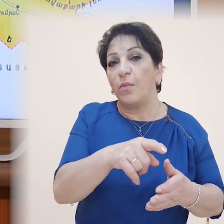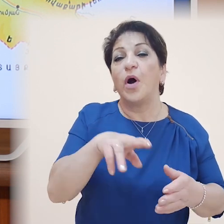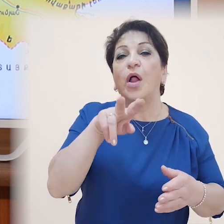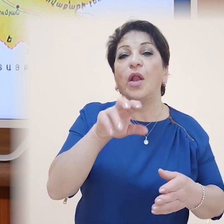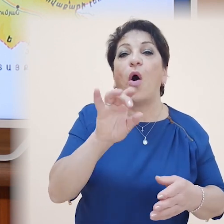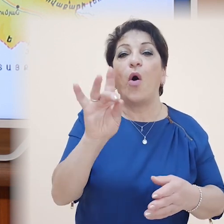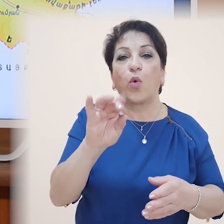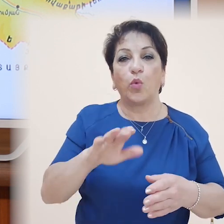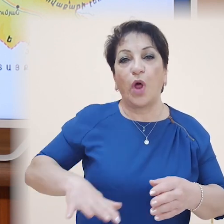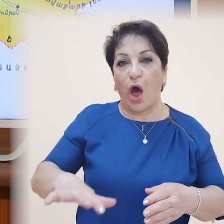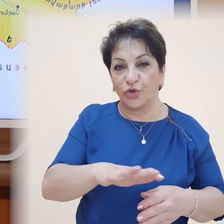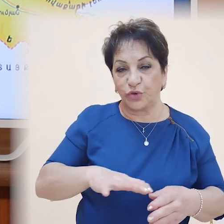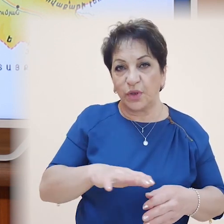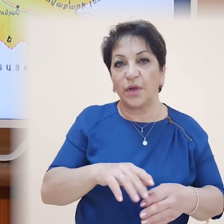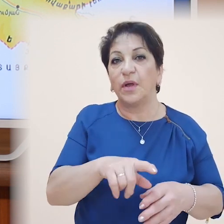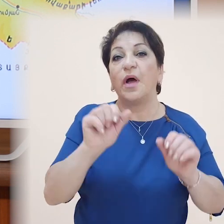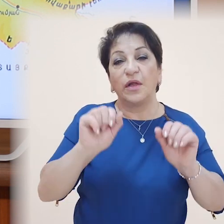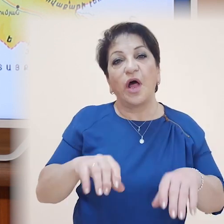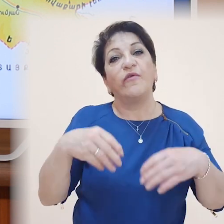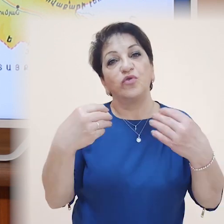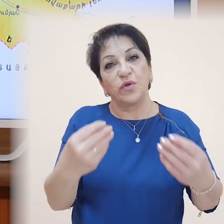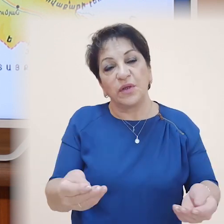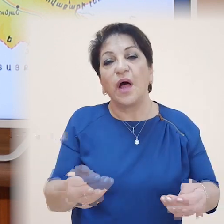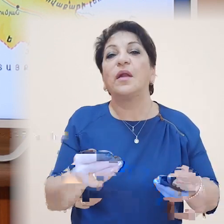դաշտը, որը հնարավորություն է